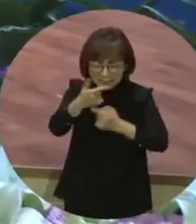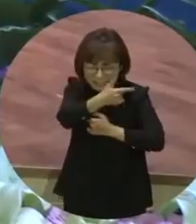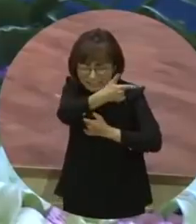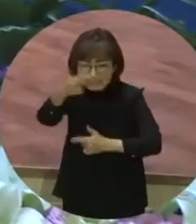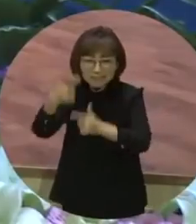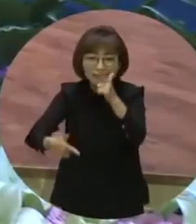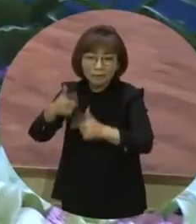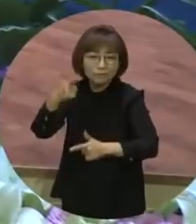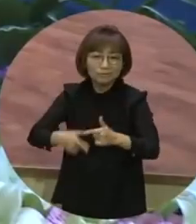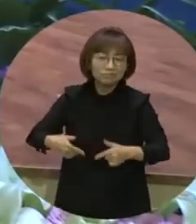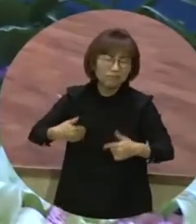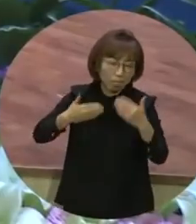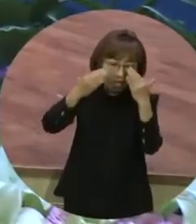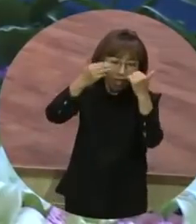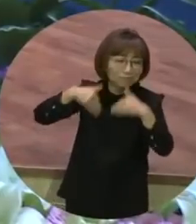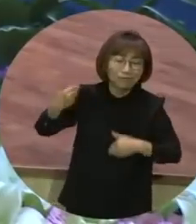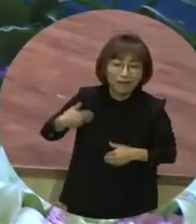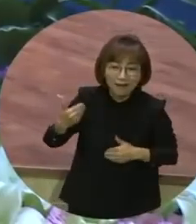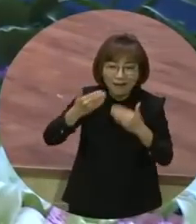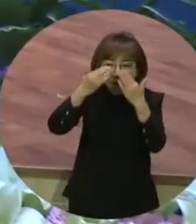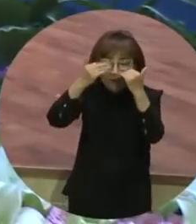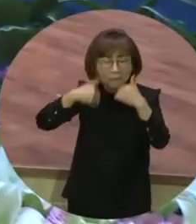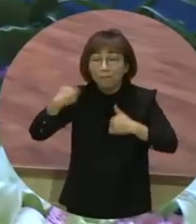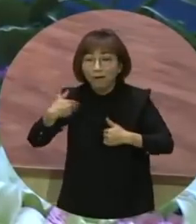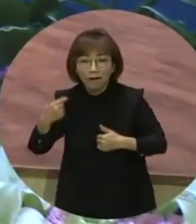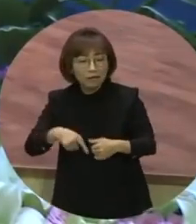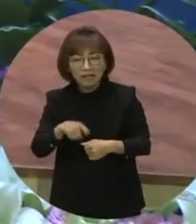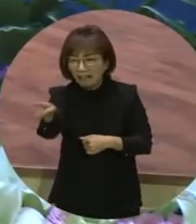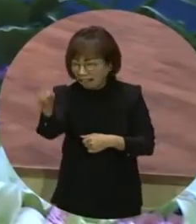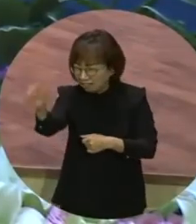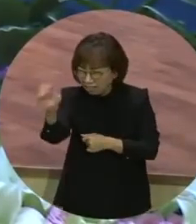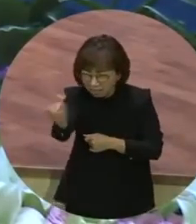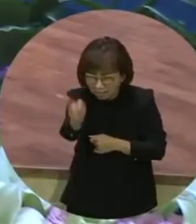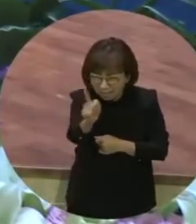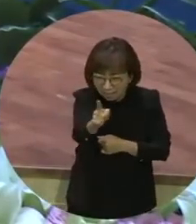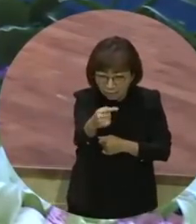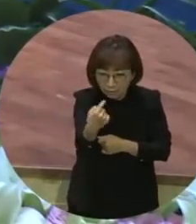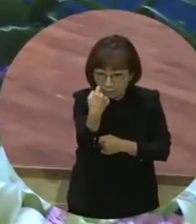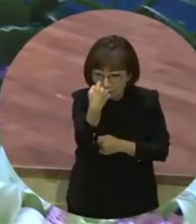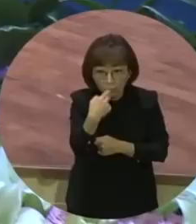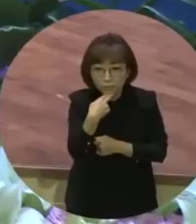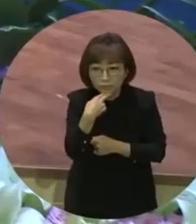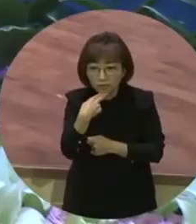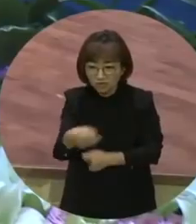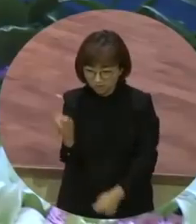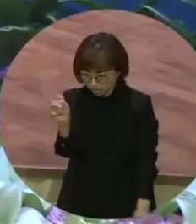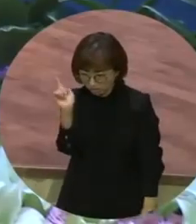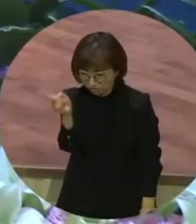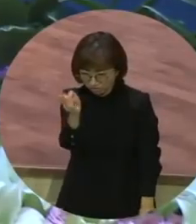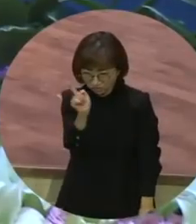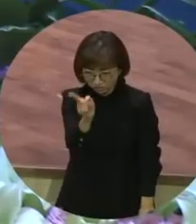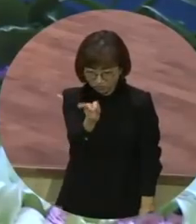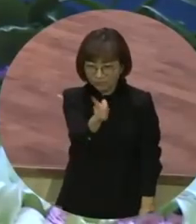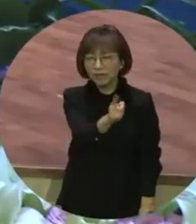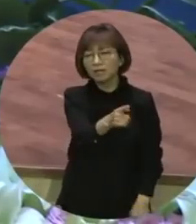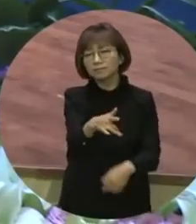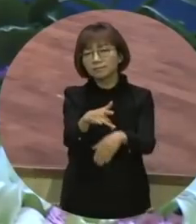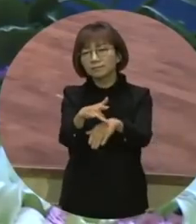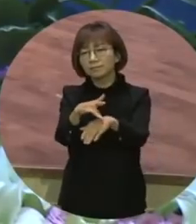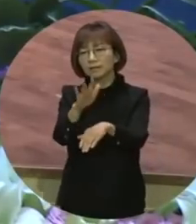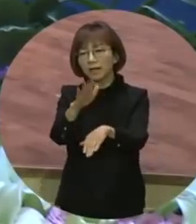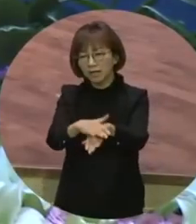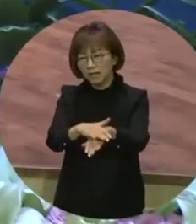들보는 보지도 못하고, 남의 티, 그 티, 그거, 그거를 그렇게